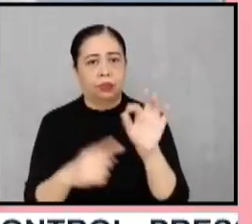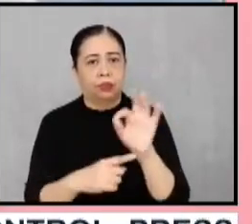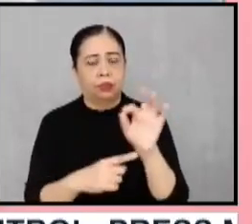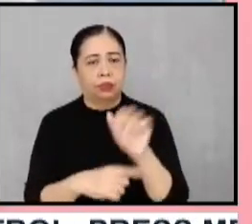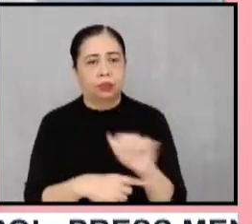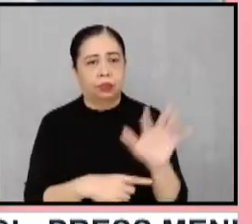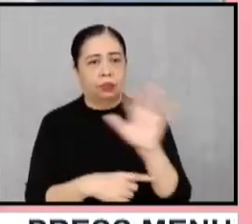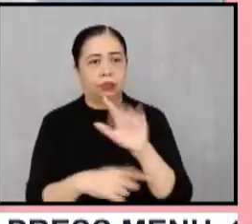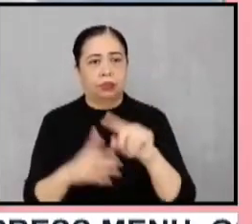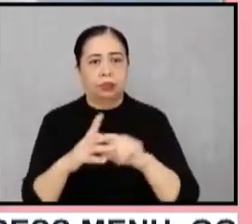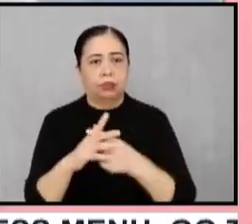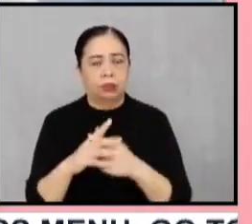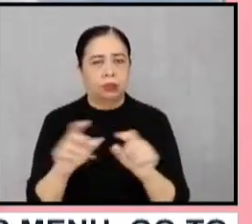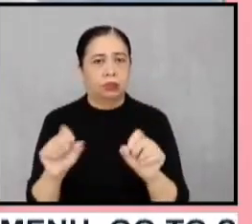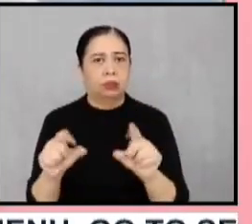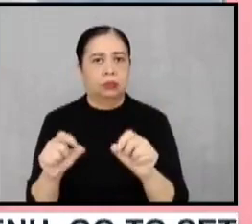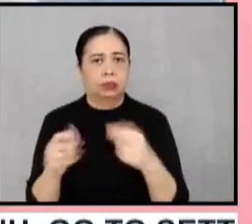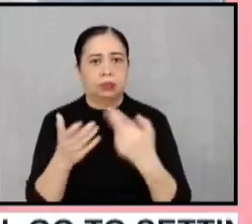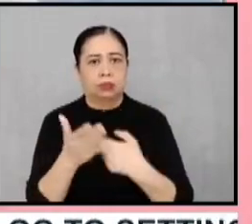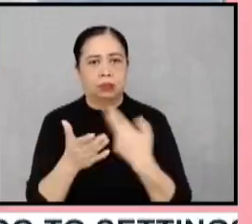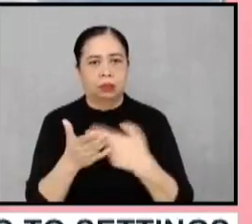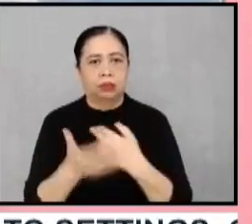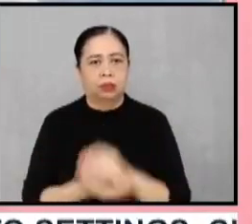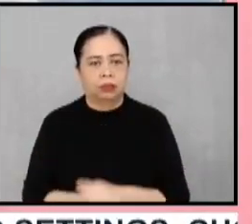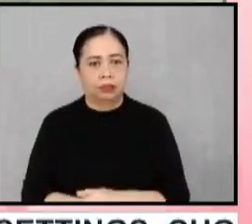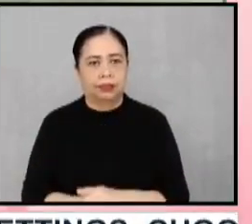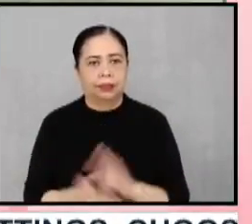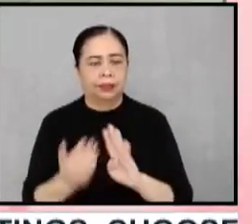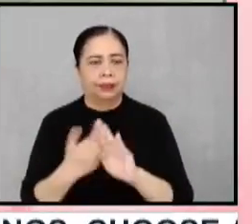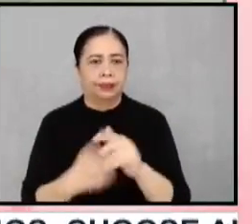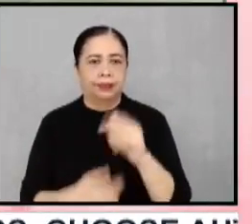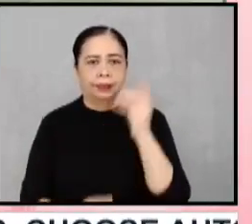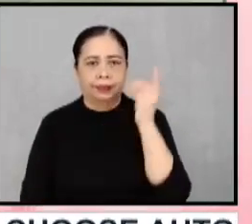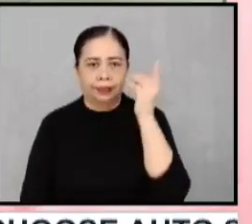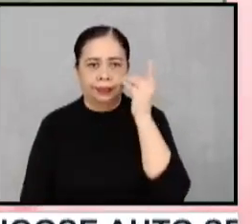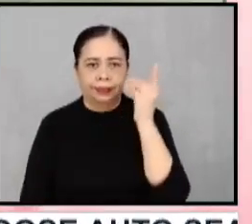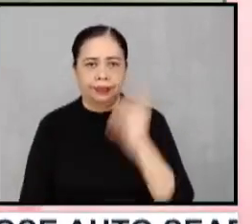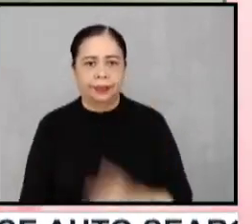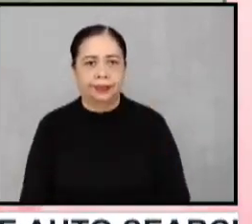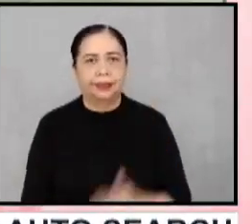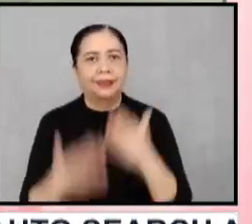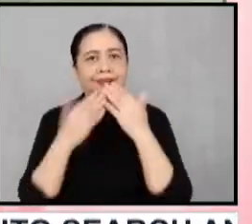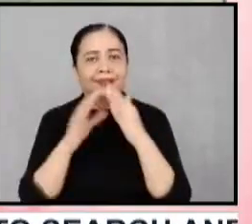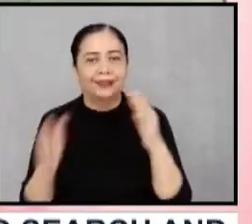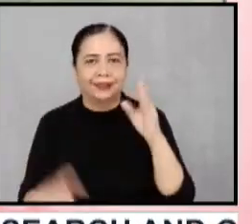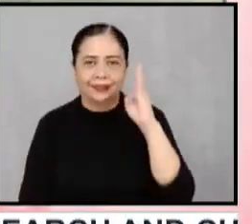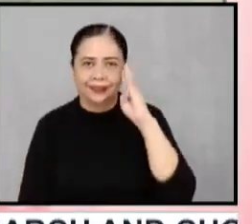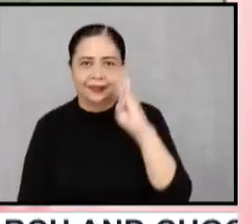silang magbenta ng bigas. Balik sa iyo, Diane. Maraming salamat sa iyo, Bien Manalo.